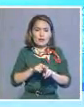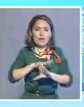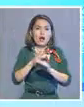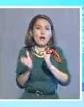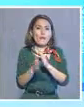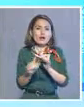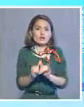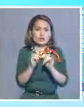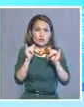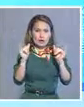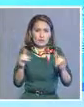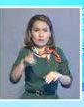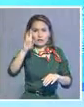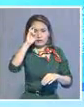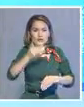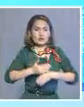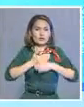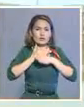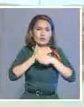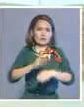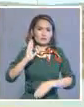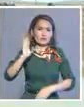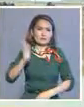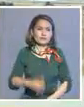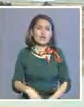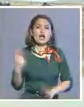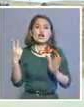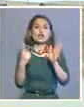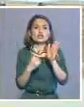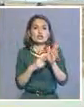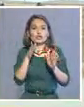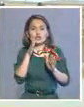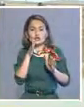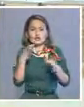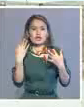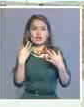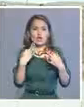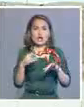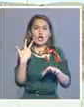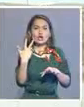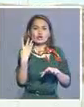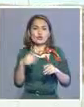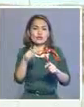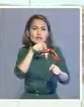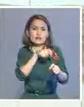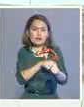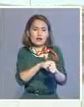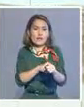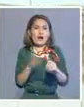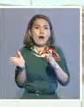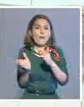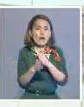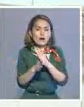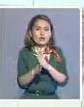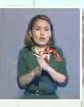өңірде балық шаруашылығын дамытуға ден қойылмақ. 7 жыл бұрын тоғанға жіберілген көлемі 3-4 сантиметр. Бекіре шабақтарының